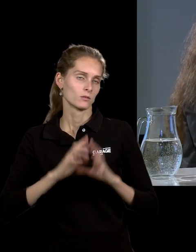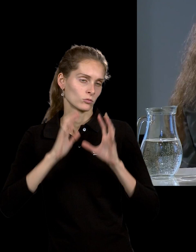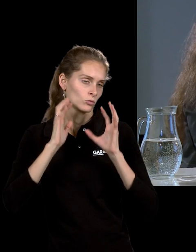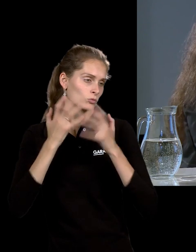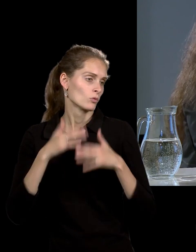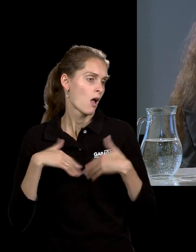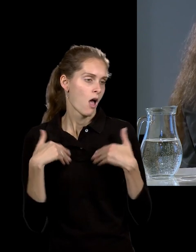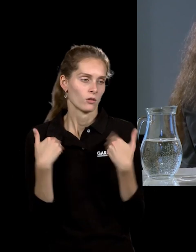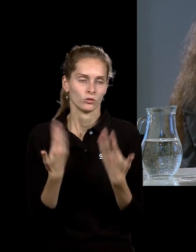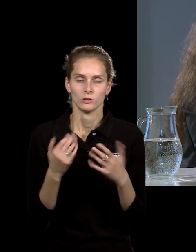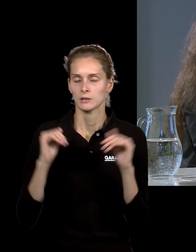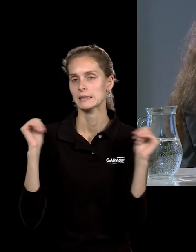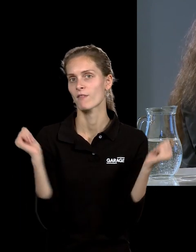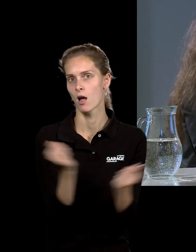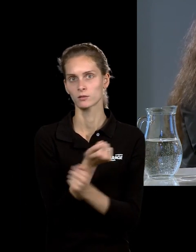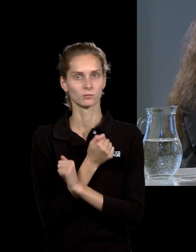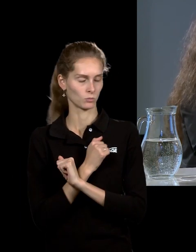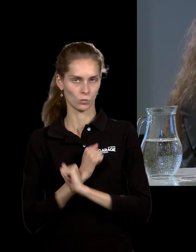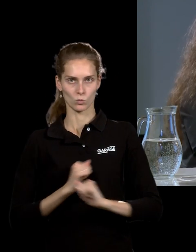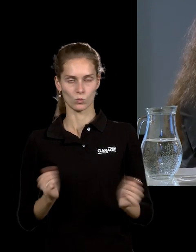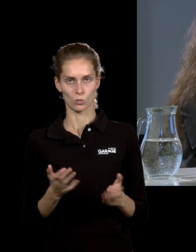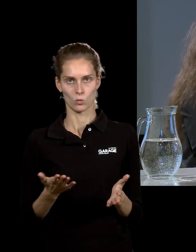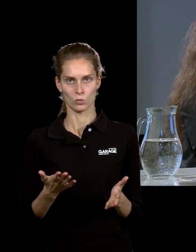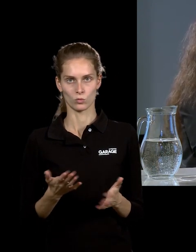что невозможно ему не противостоять, что